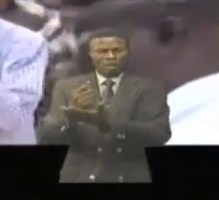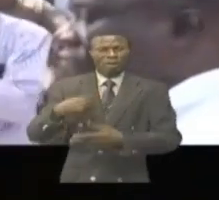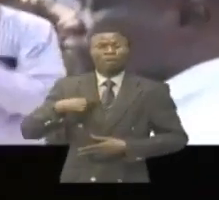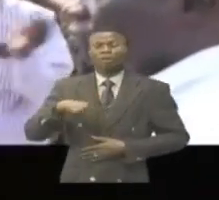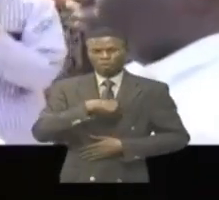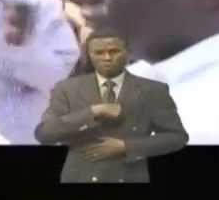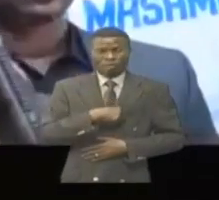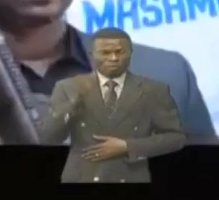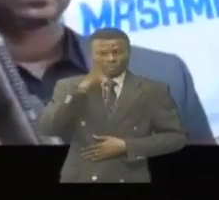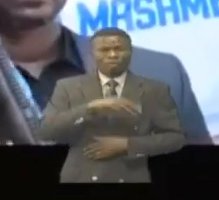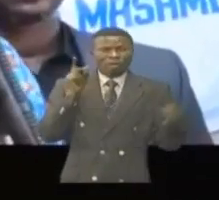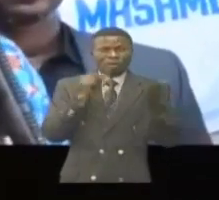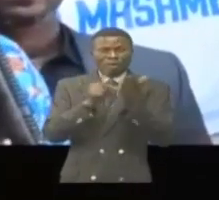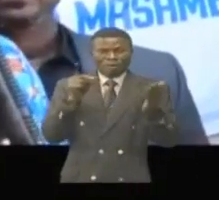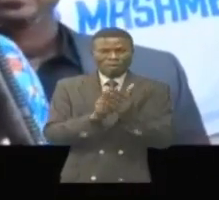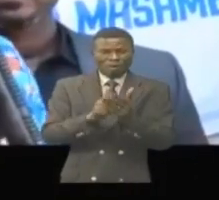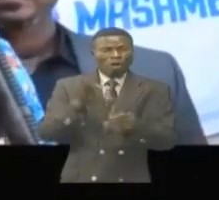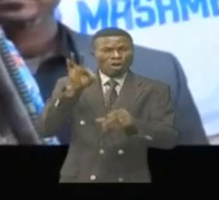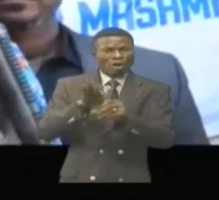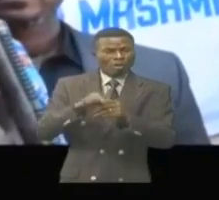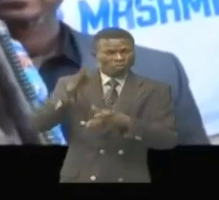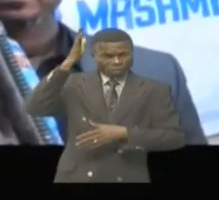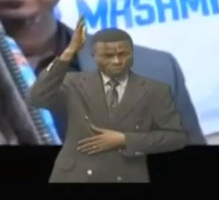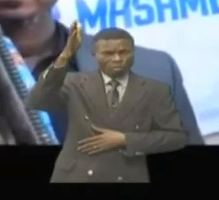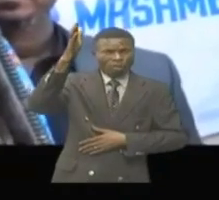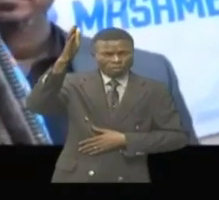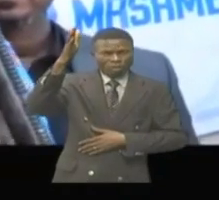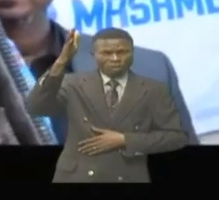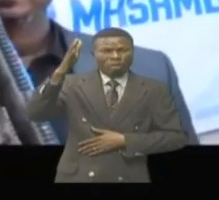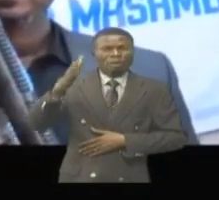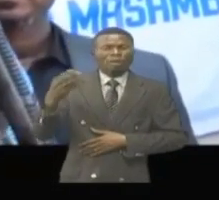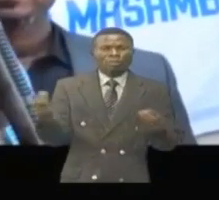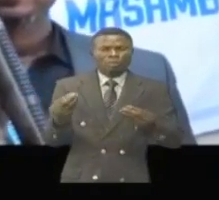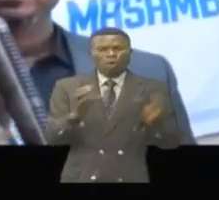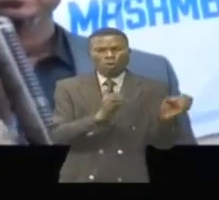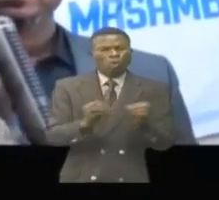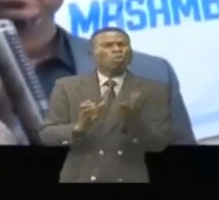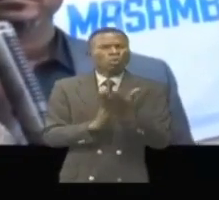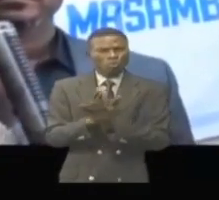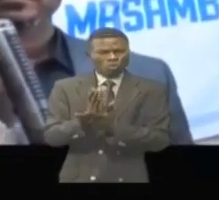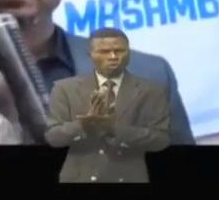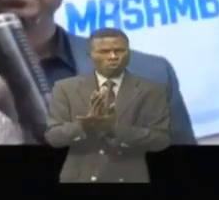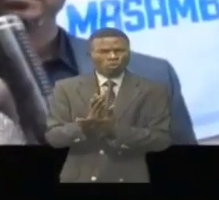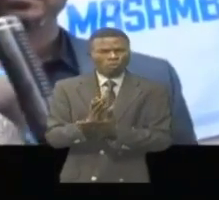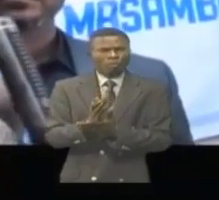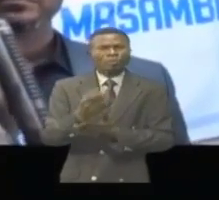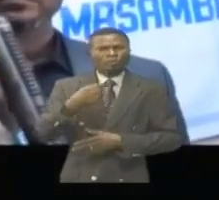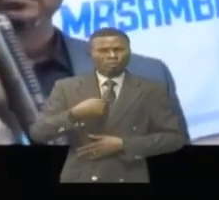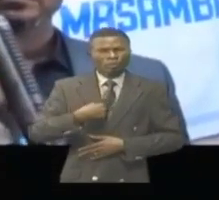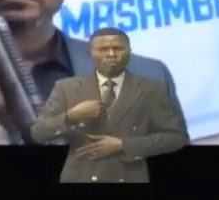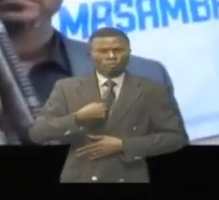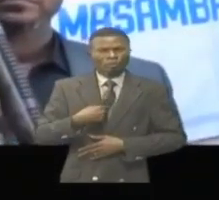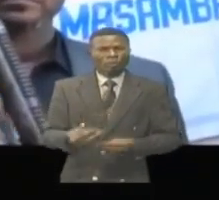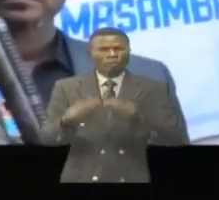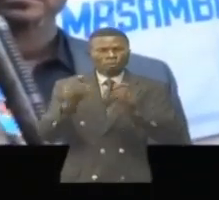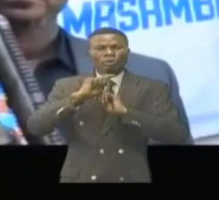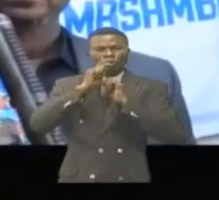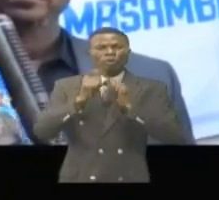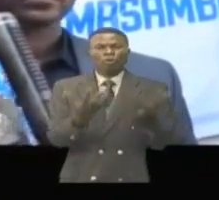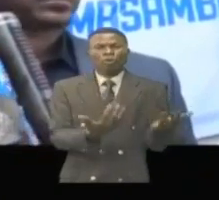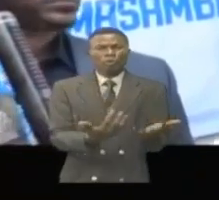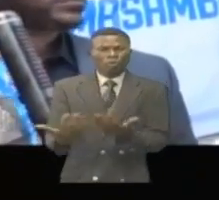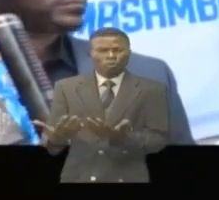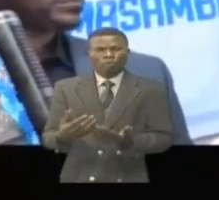à attaquer les échéances qui vont arriver. Donc c'est pour mieux s'organiser que j'ai fait un don d'ordinateur,